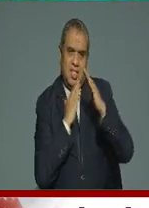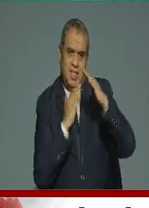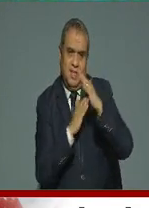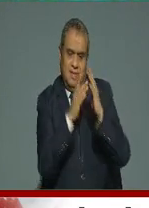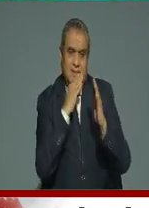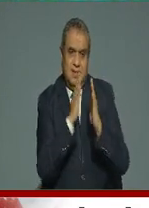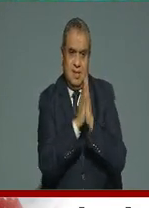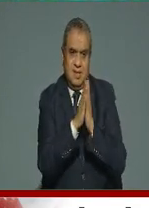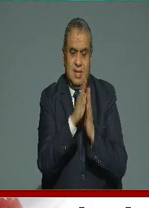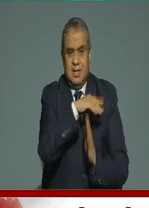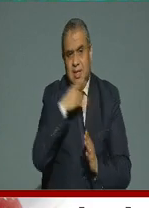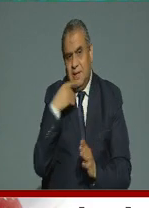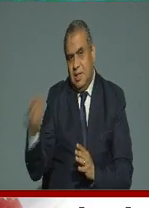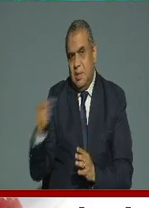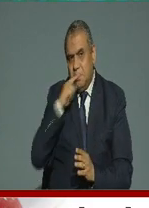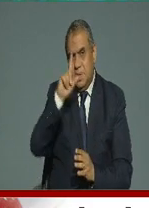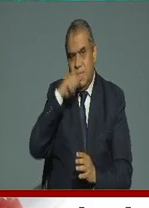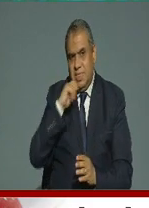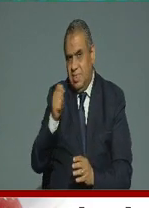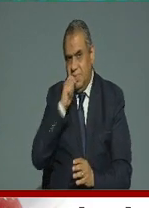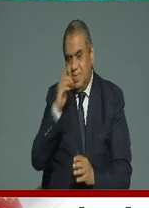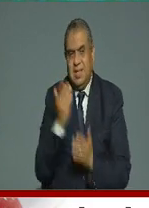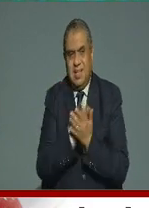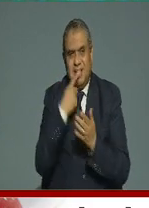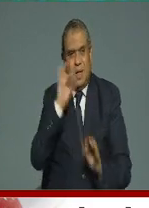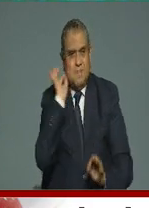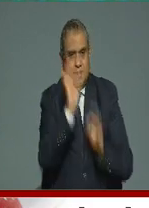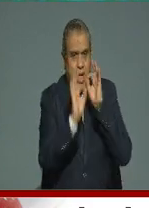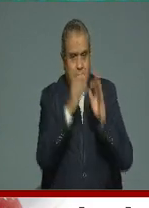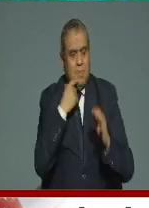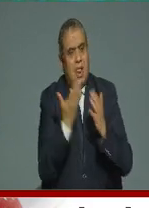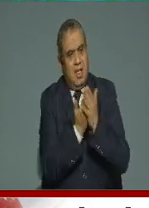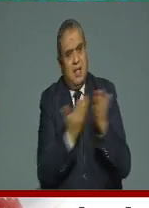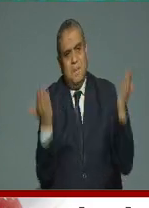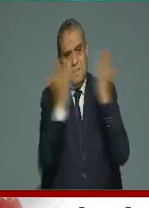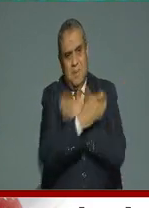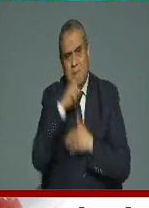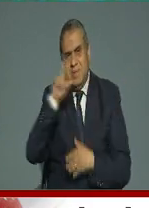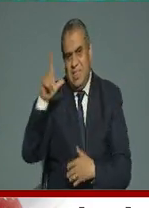تقدم الفقره اللي جايه بدل ما تبهدلني معاك. احسن برضه. احسن برضه.